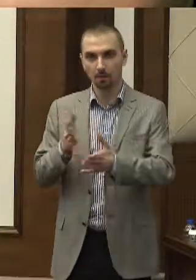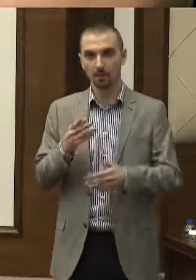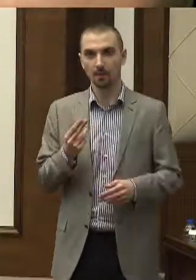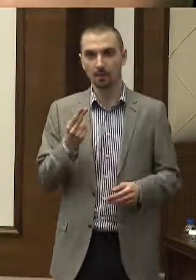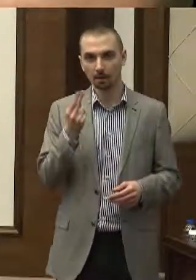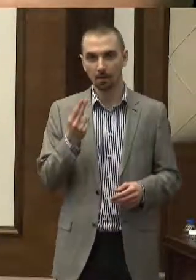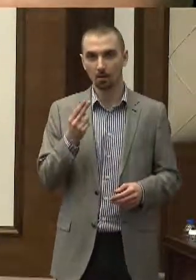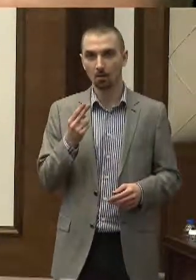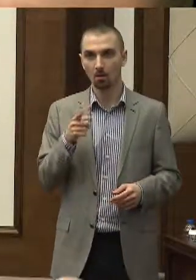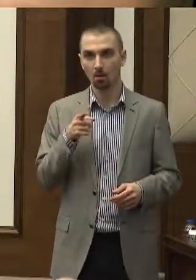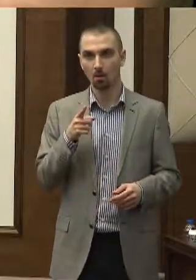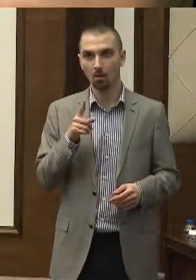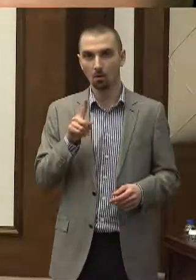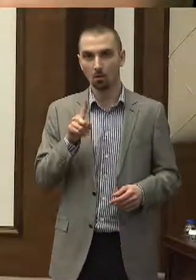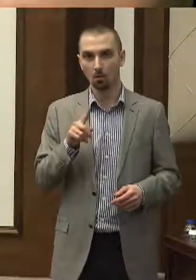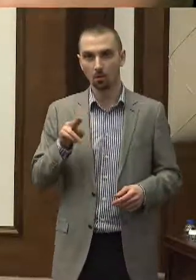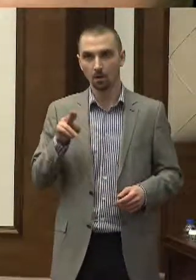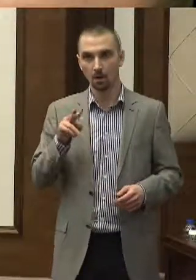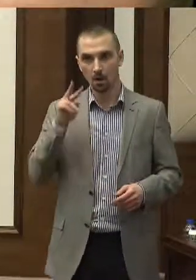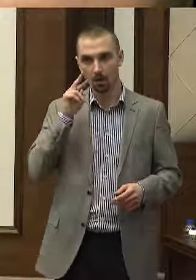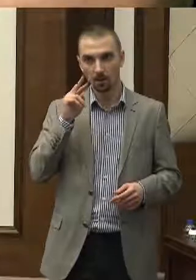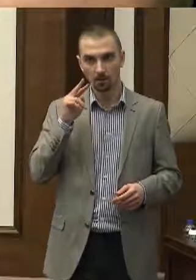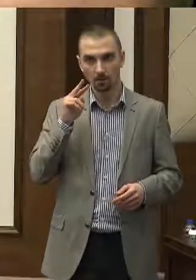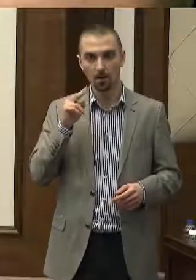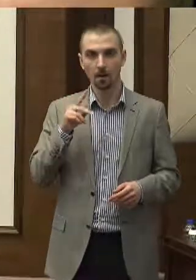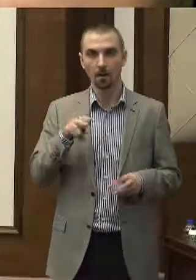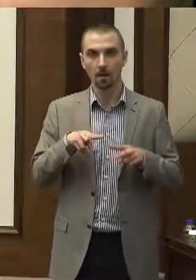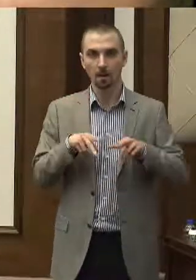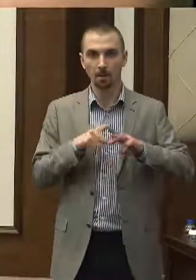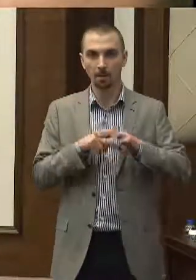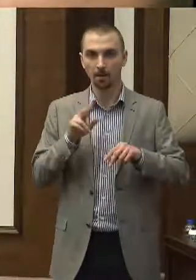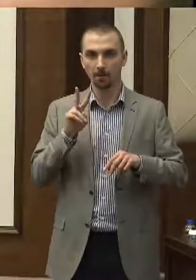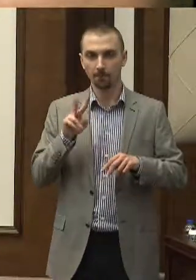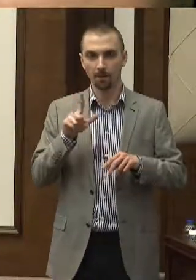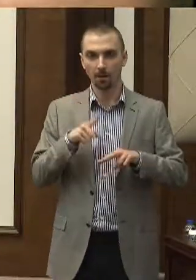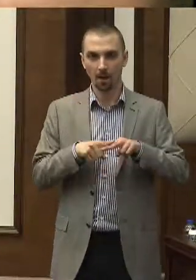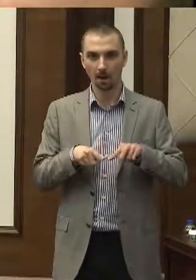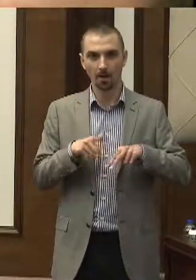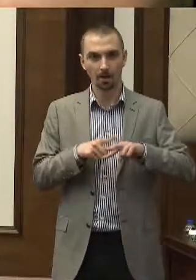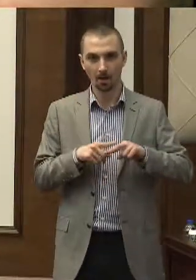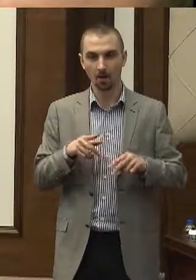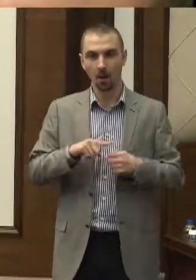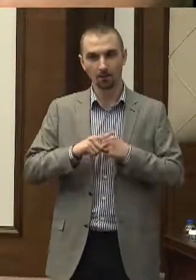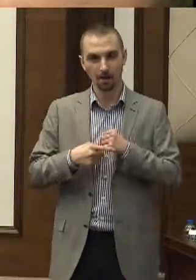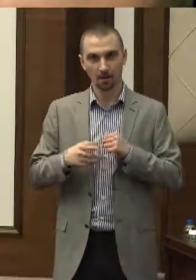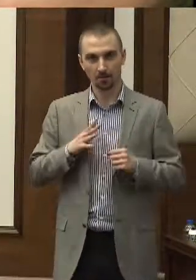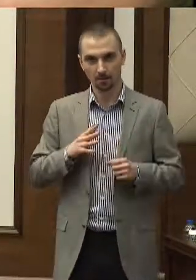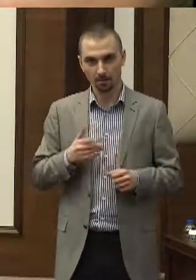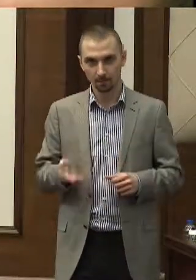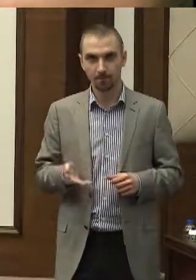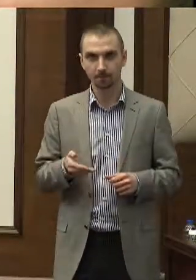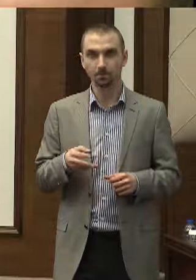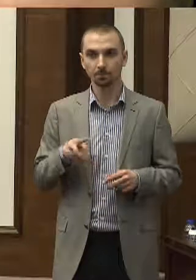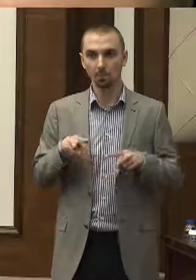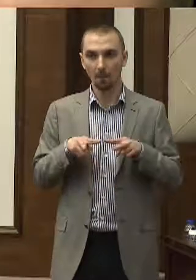7-17 Aralık Mevlana haftası. Bu da çok önemli bir etkinlikte kutlanıyor. Bir